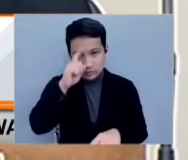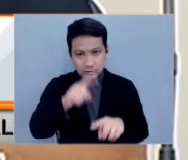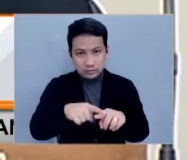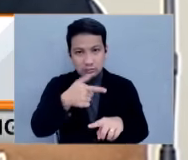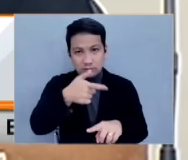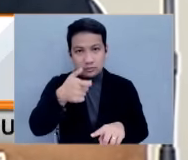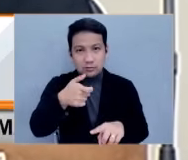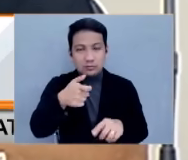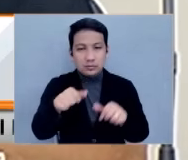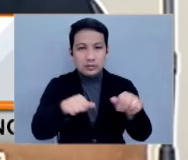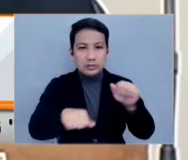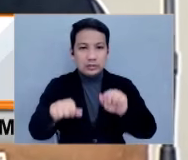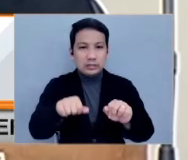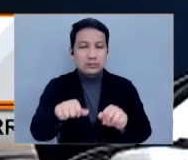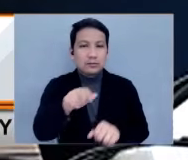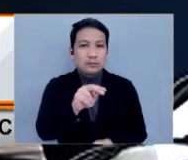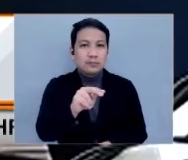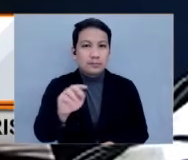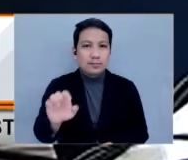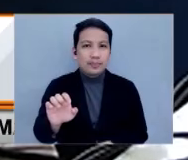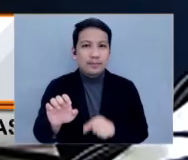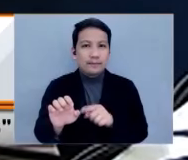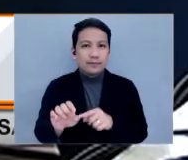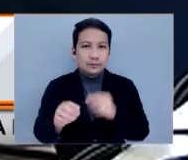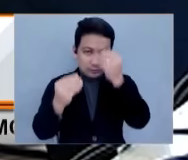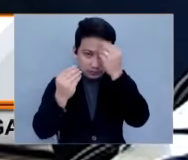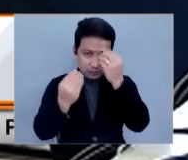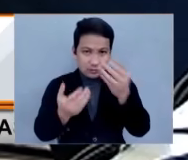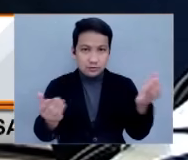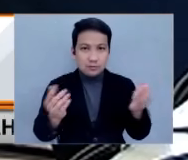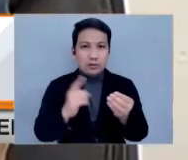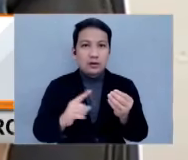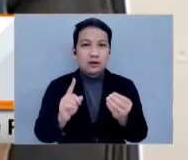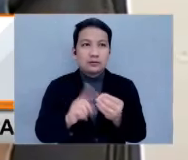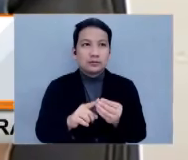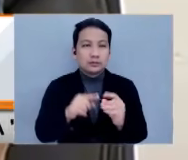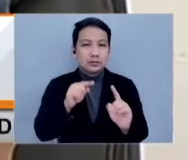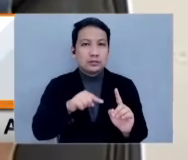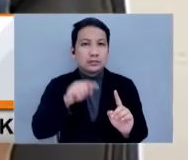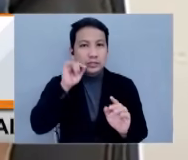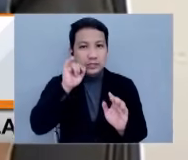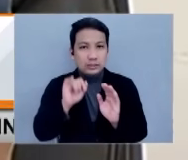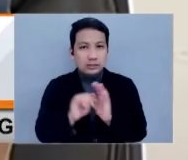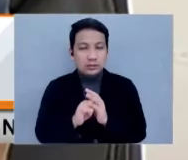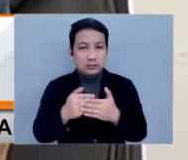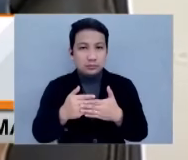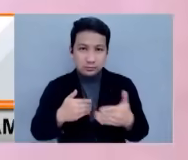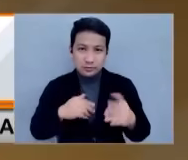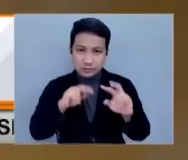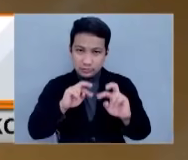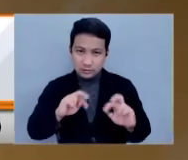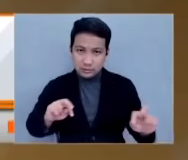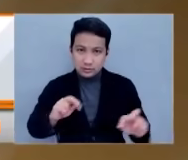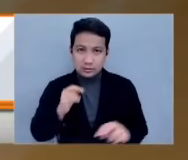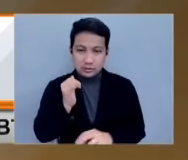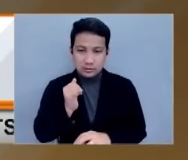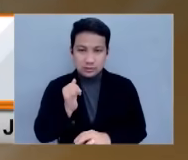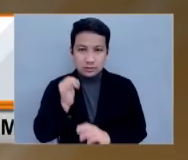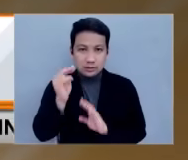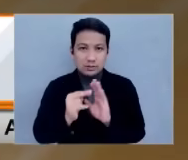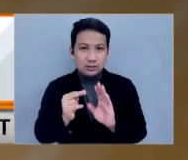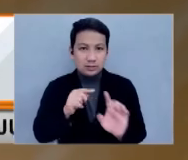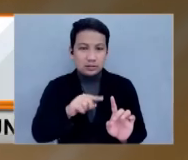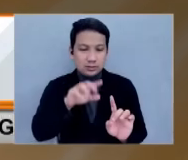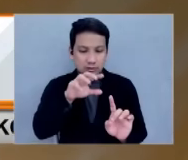Ayon sa Nueva Ecija Police, may informant na lumapit sa kanila at kumilala sa suspect base na rin sa kuha ng dashcam video. Naaresto ang suspect